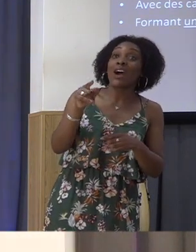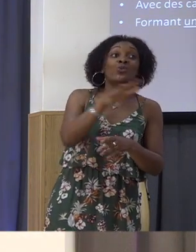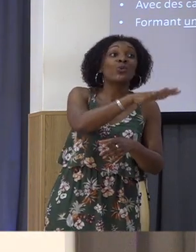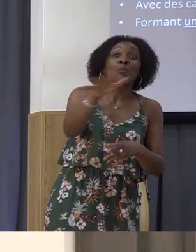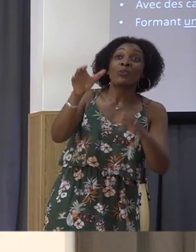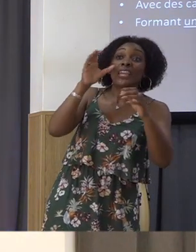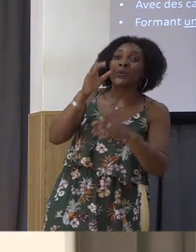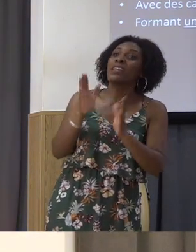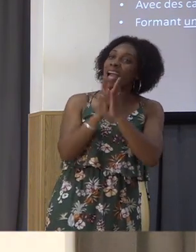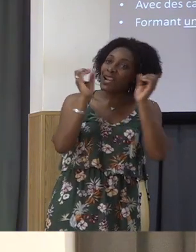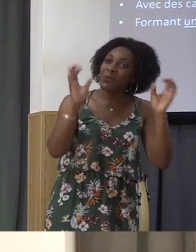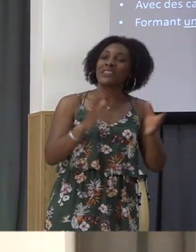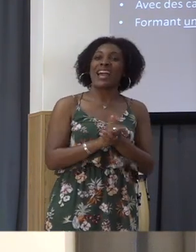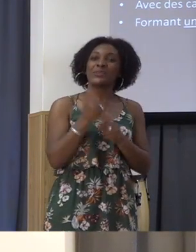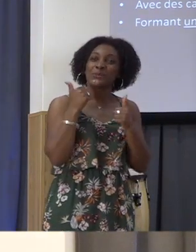de division.